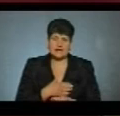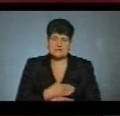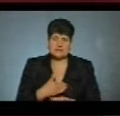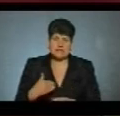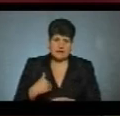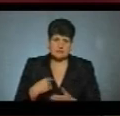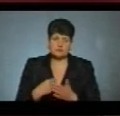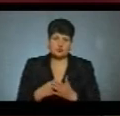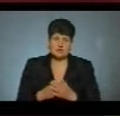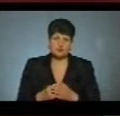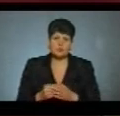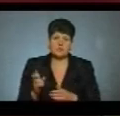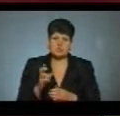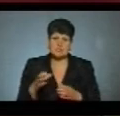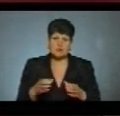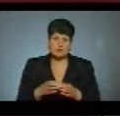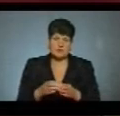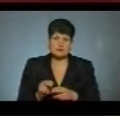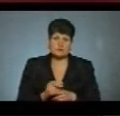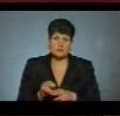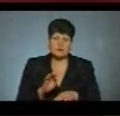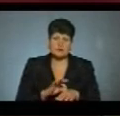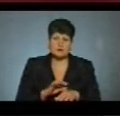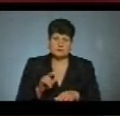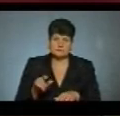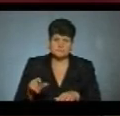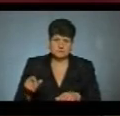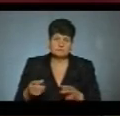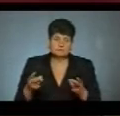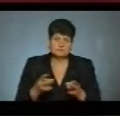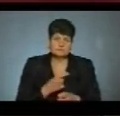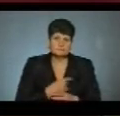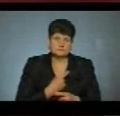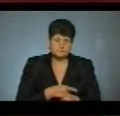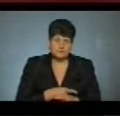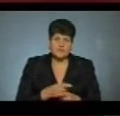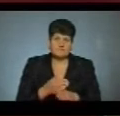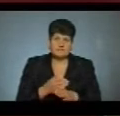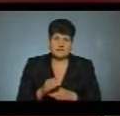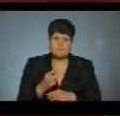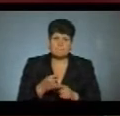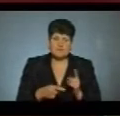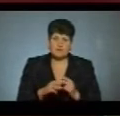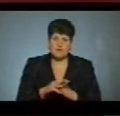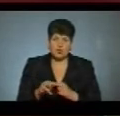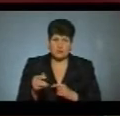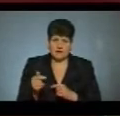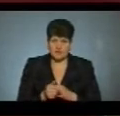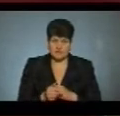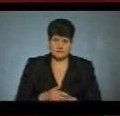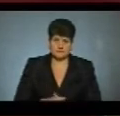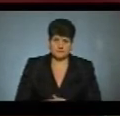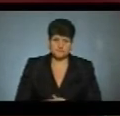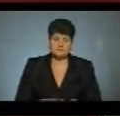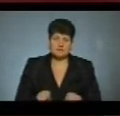бюджету Бережанської громади на лікування хворих на коронавірус і потреби медиків та лікарні виділили 500 000 гривень, каже Олег